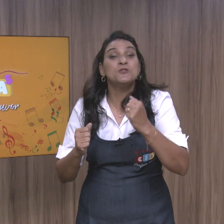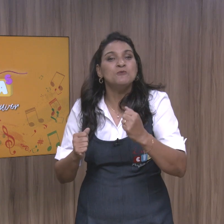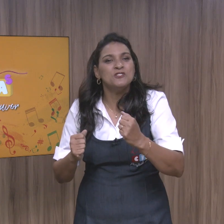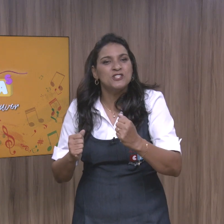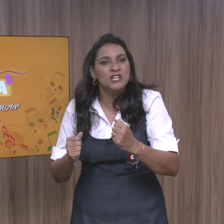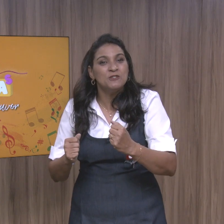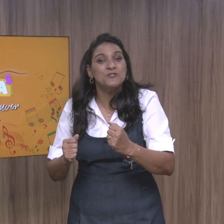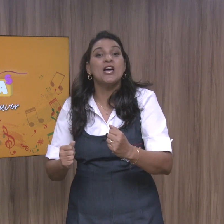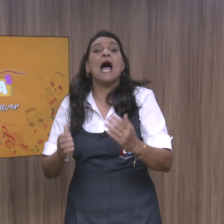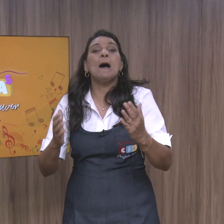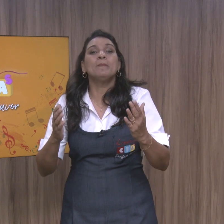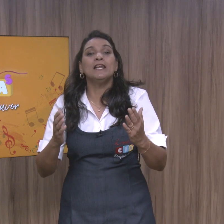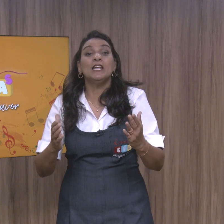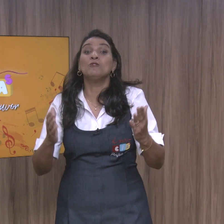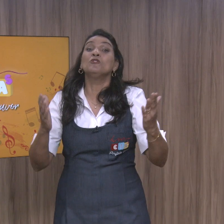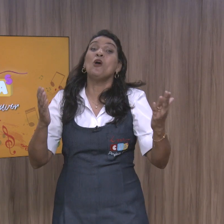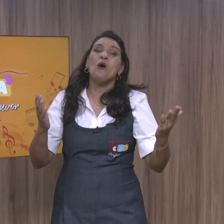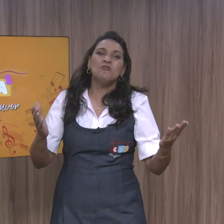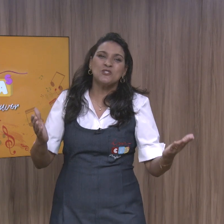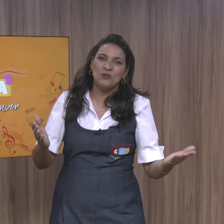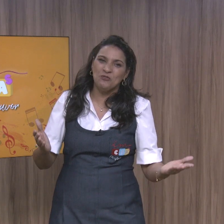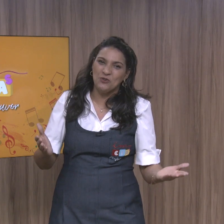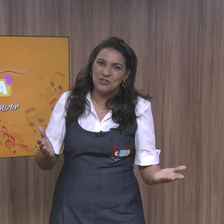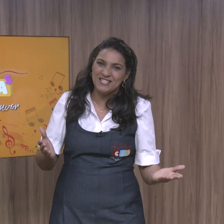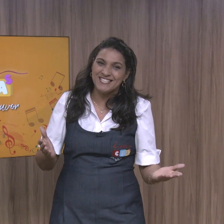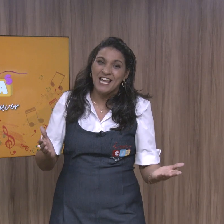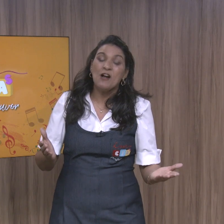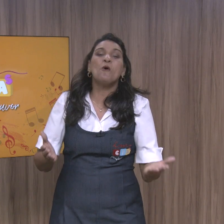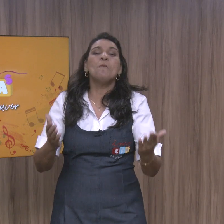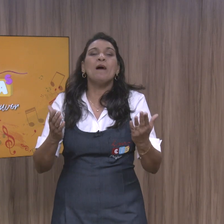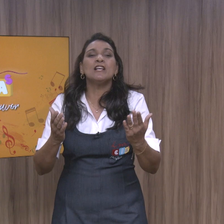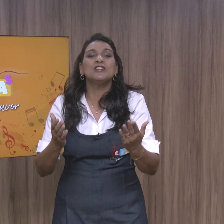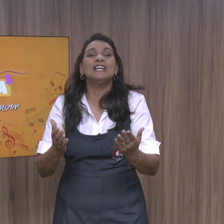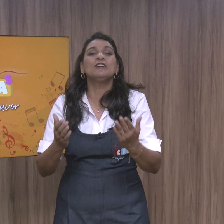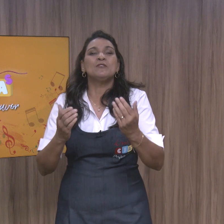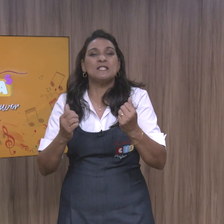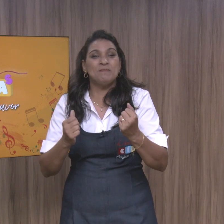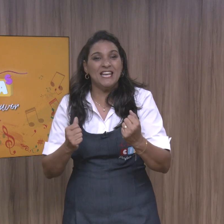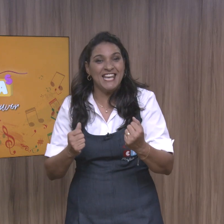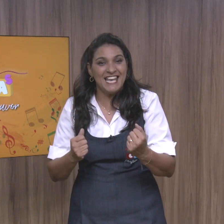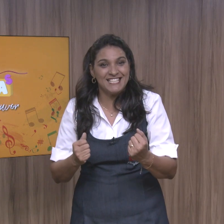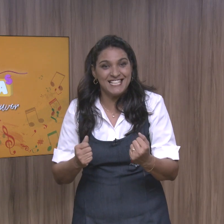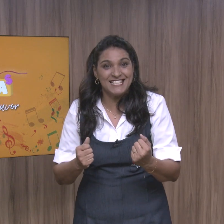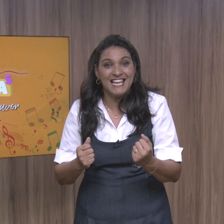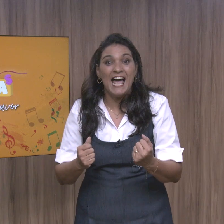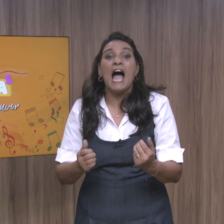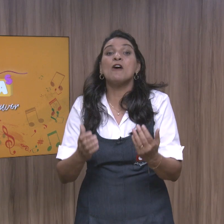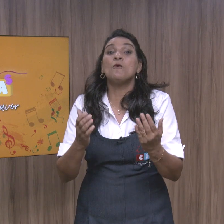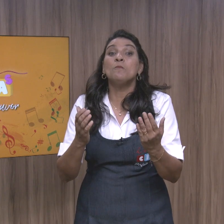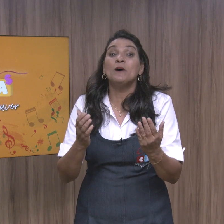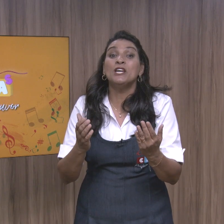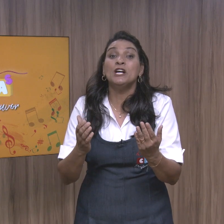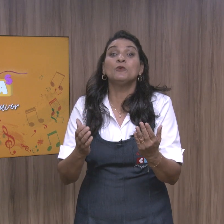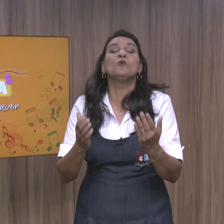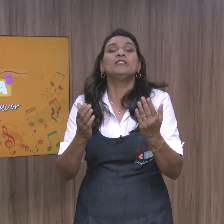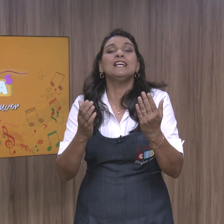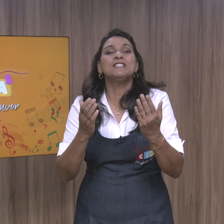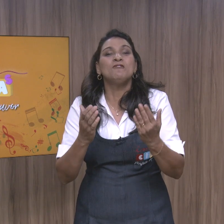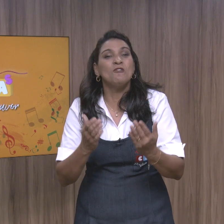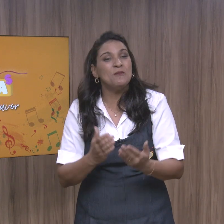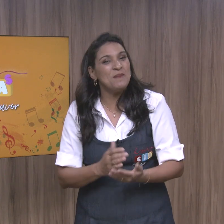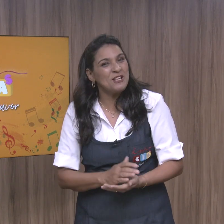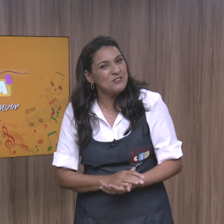et à continuer ensemble en apprenant de nouvelles louanges, en partageant des expériences, en accompagnant